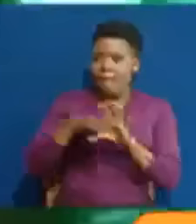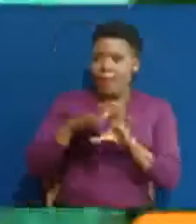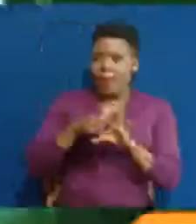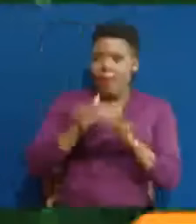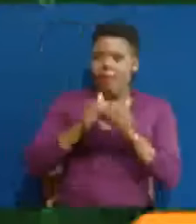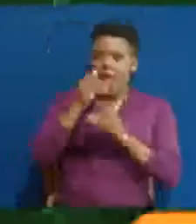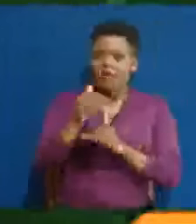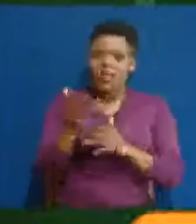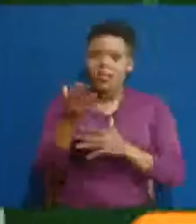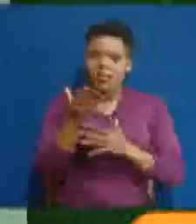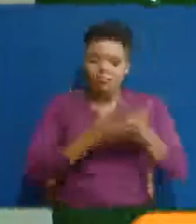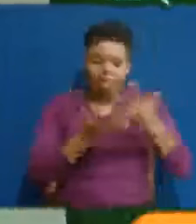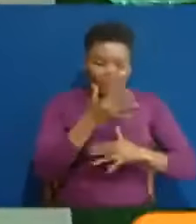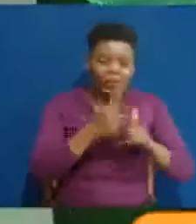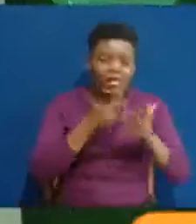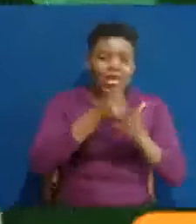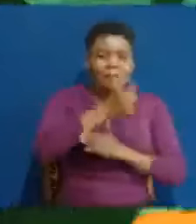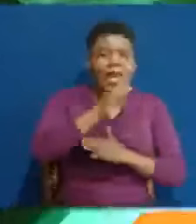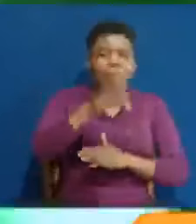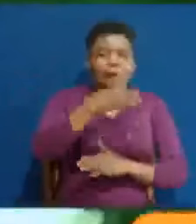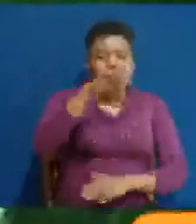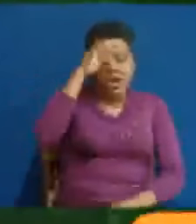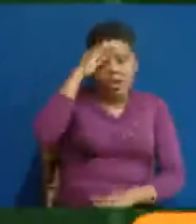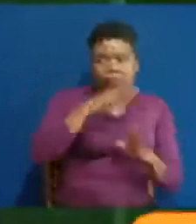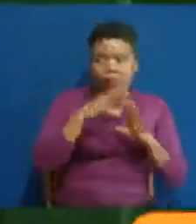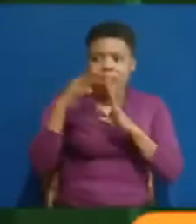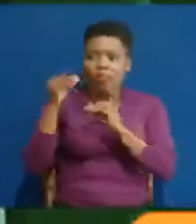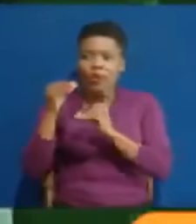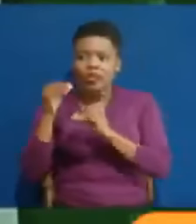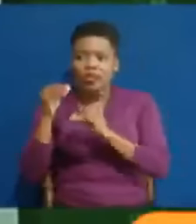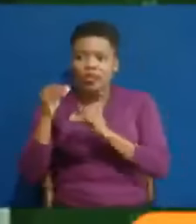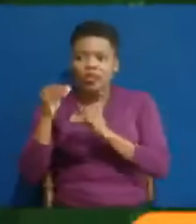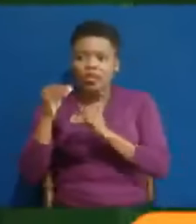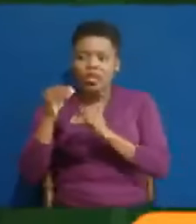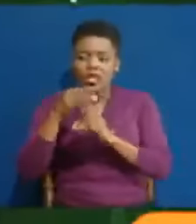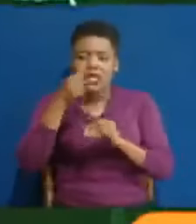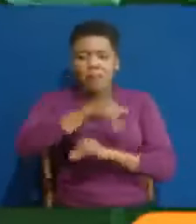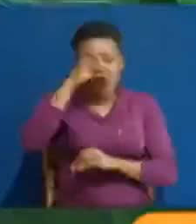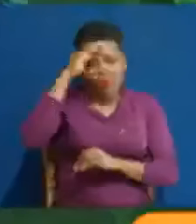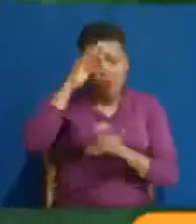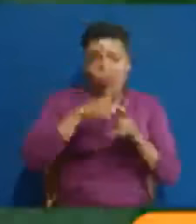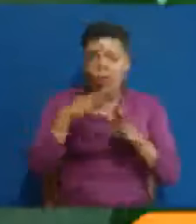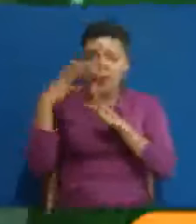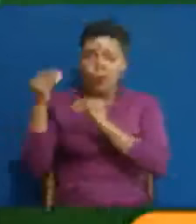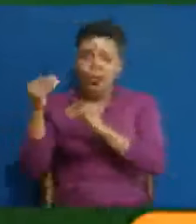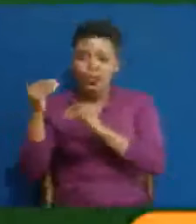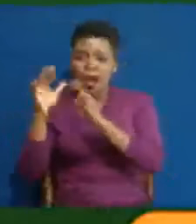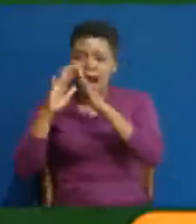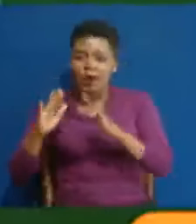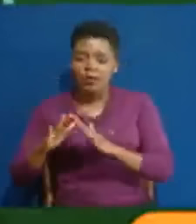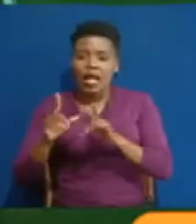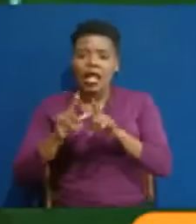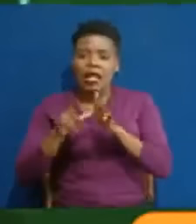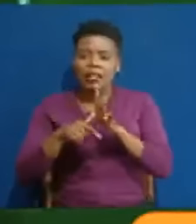Baada ya kusemezana kiasi walinunua pombe kwenye duka hili na hapo walikaa kwa muda mchache tu pasipo ugomvi wowote.